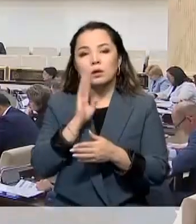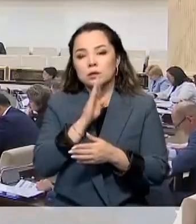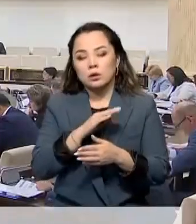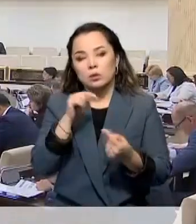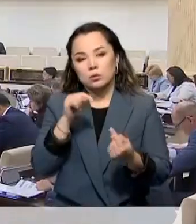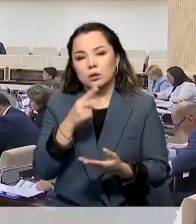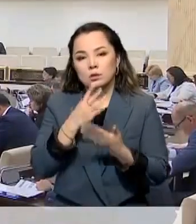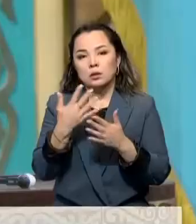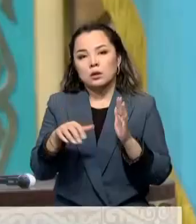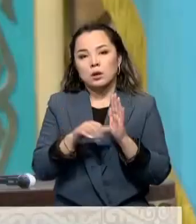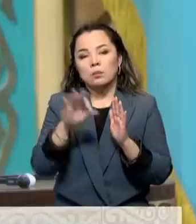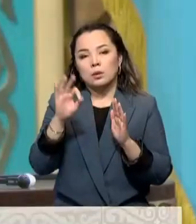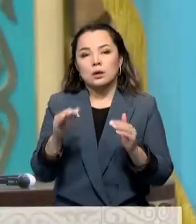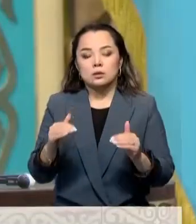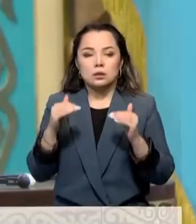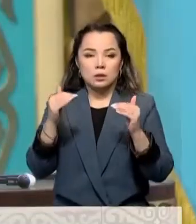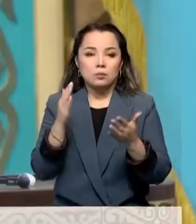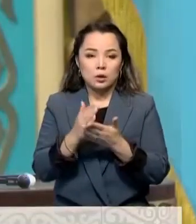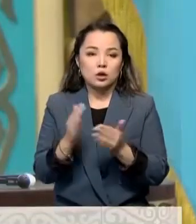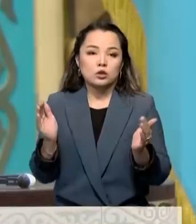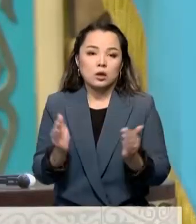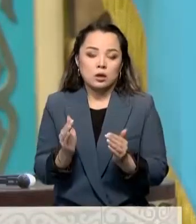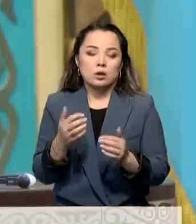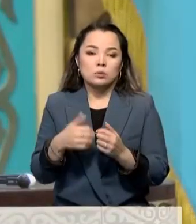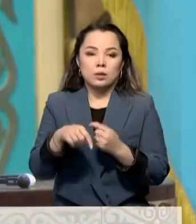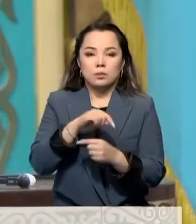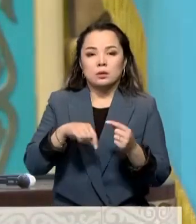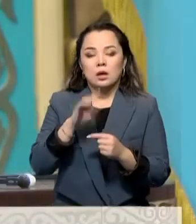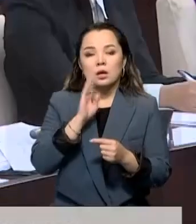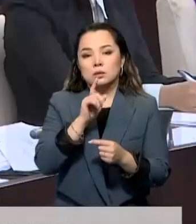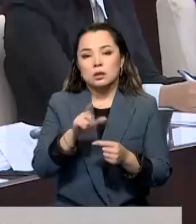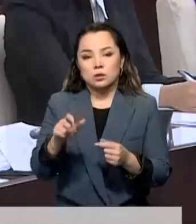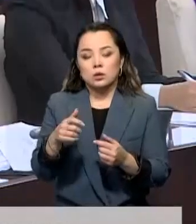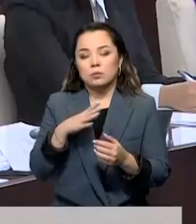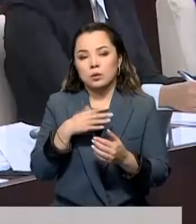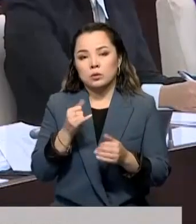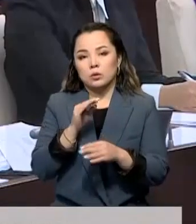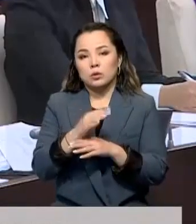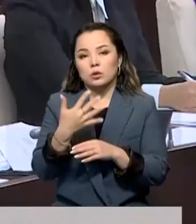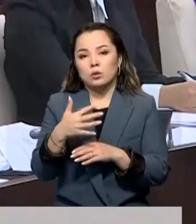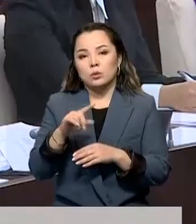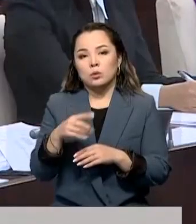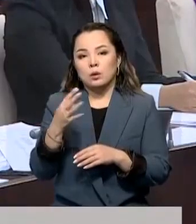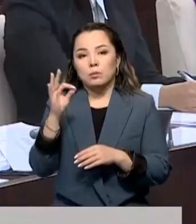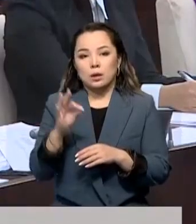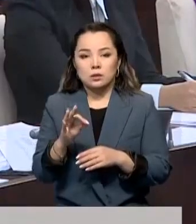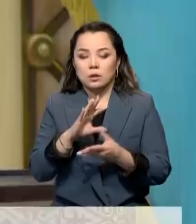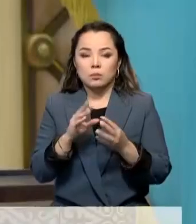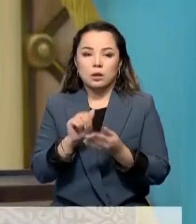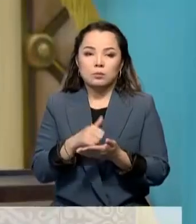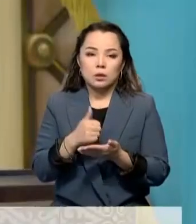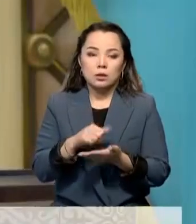үлесі 56%-ға жетті. Шағын және орта кәсіпкерлік саласындағы әйелдердің үлесі 50.4%. Алайда